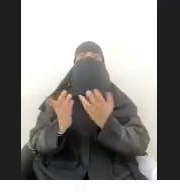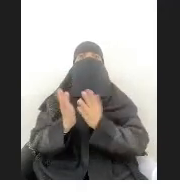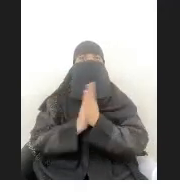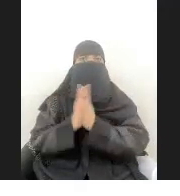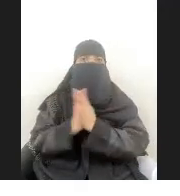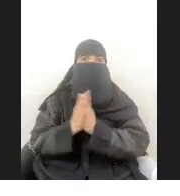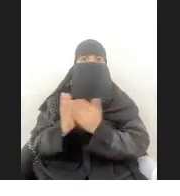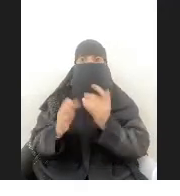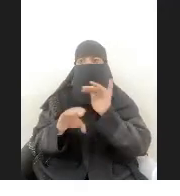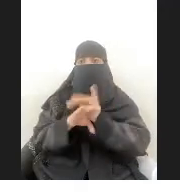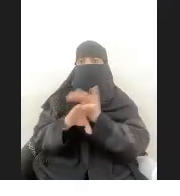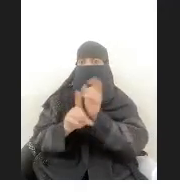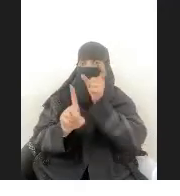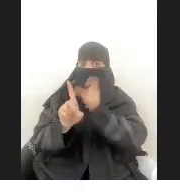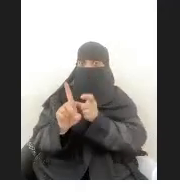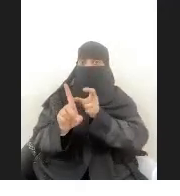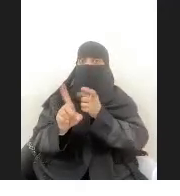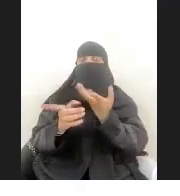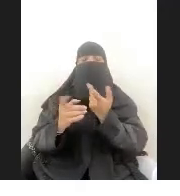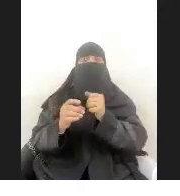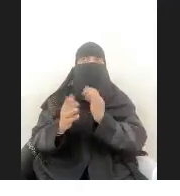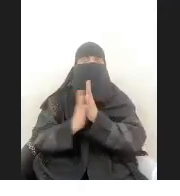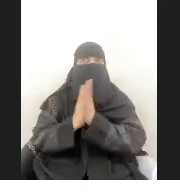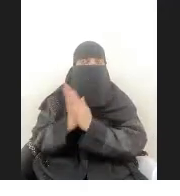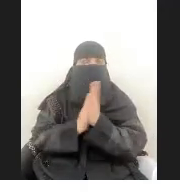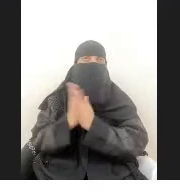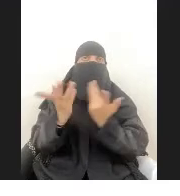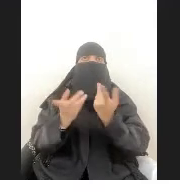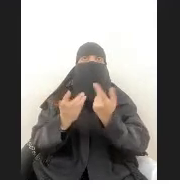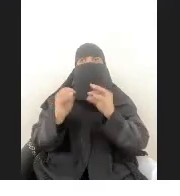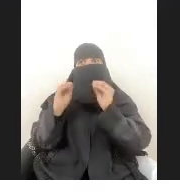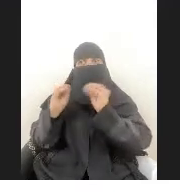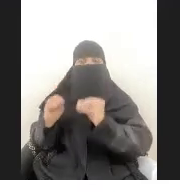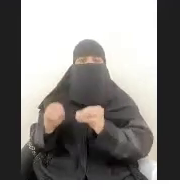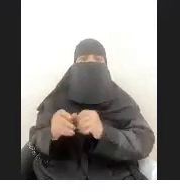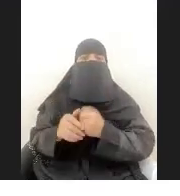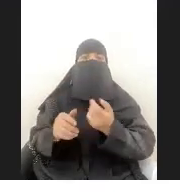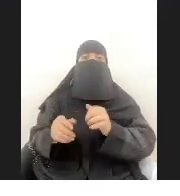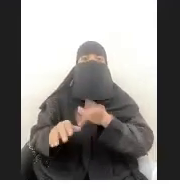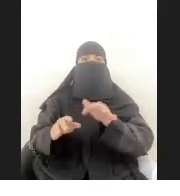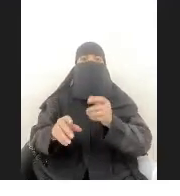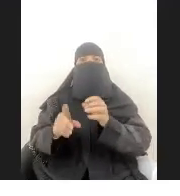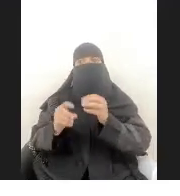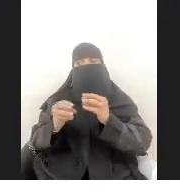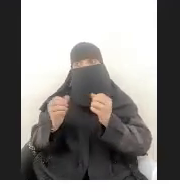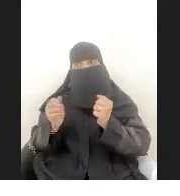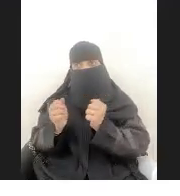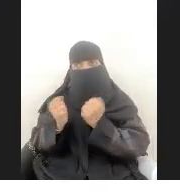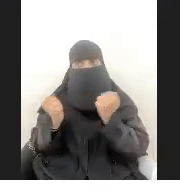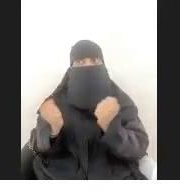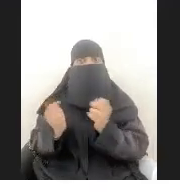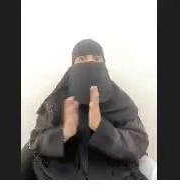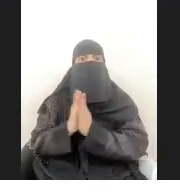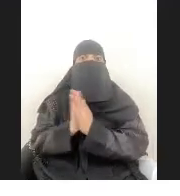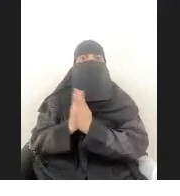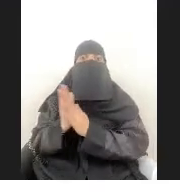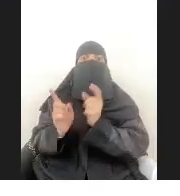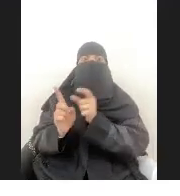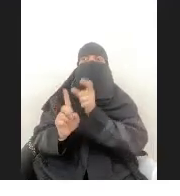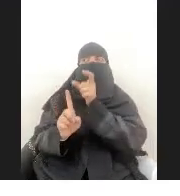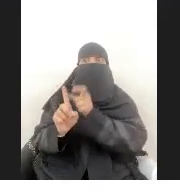هنا مرة أشجع أعضاء هيئة التدريس، إذا أنتوا اثنين وكنتوا بتدرسوا نفس